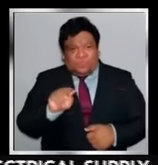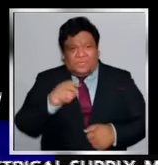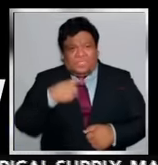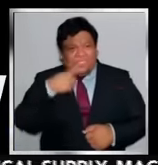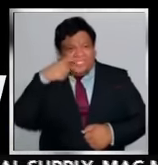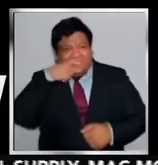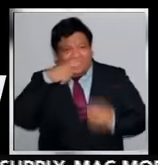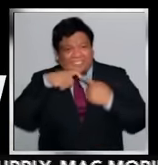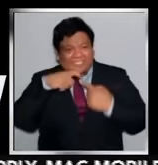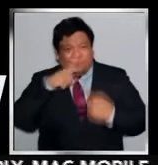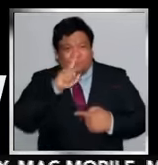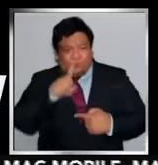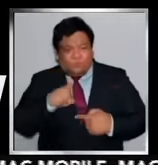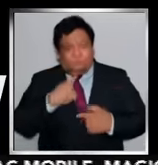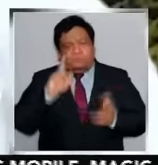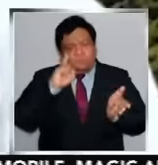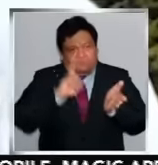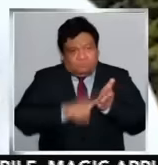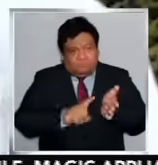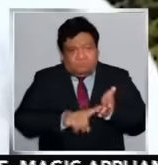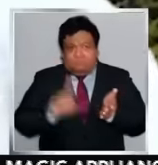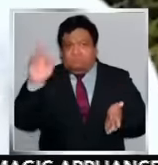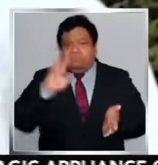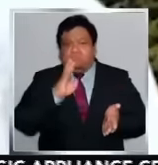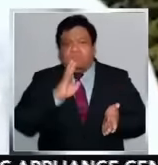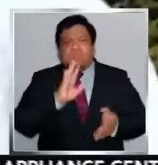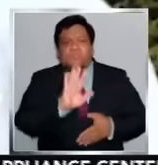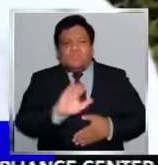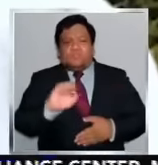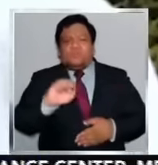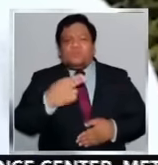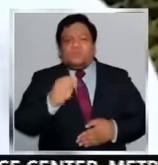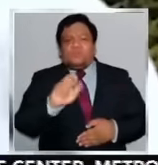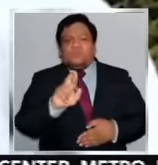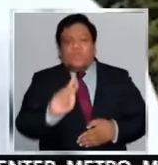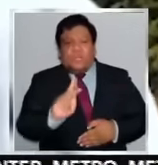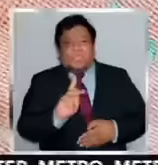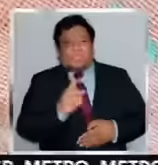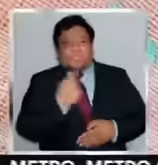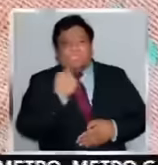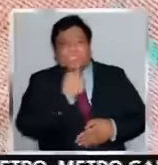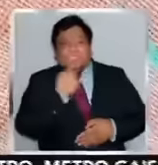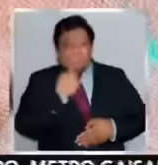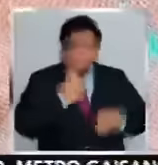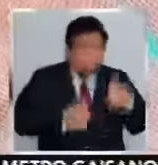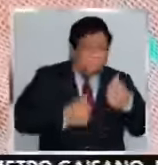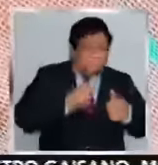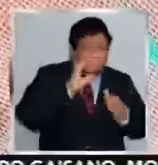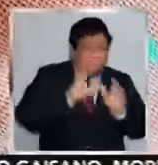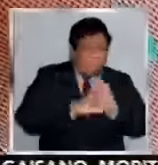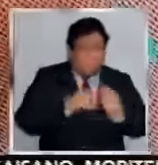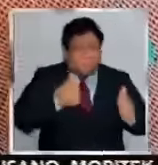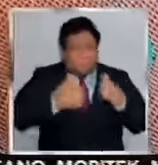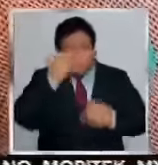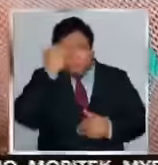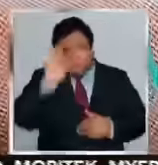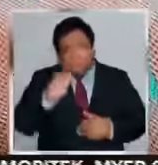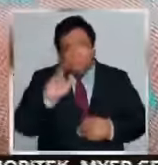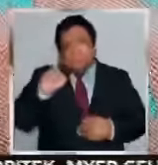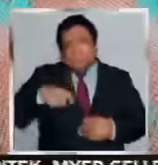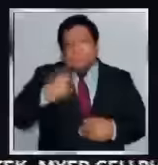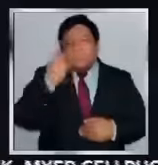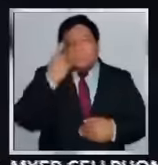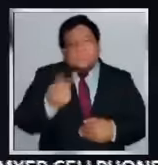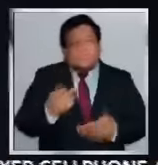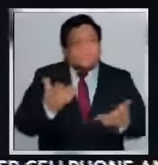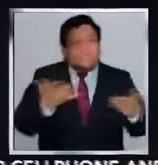Based on what I saw, those are actually shark teeth. From the photos itself, hindi ko siya ma-identify kung alin siya doon. Kailangan natin makita yung mismong fossil na nandun mismo